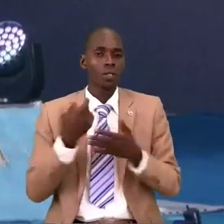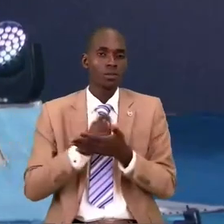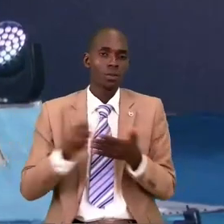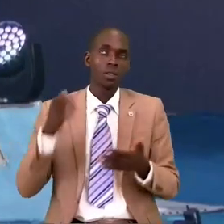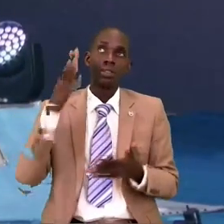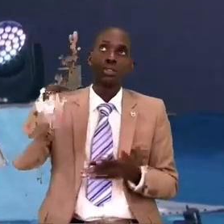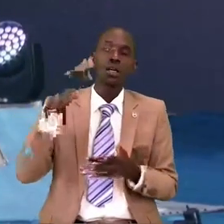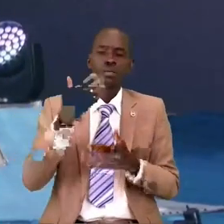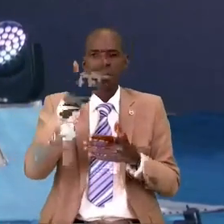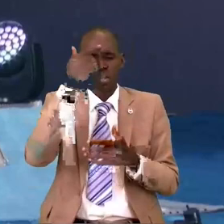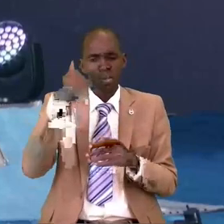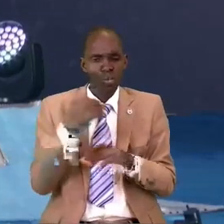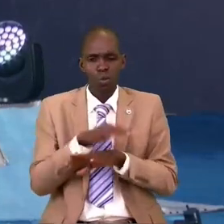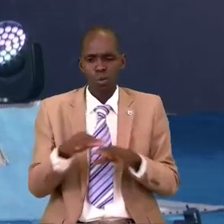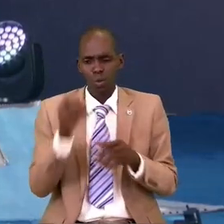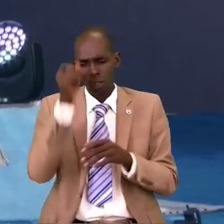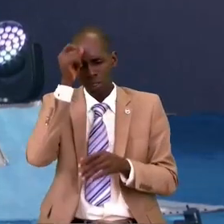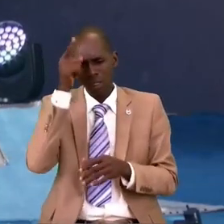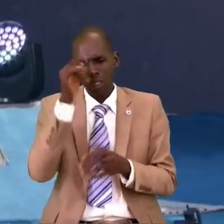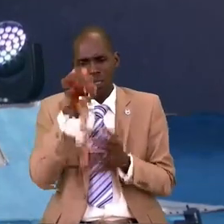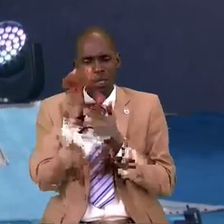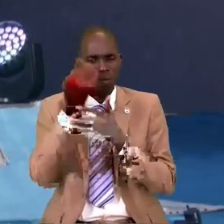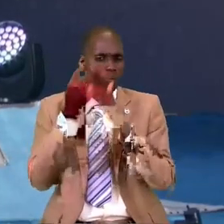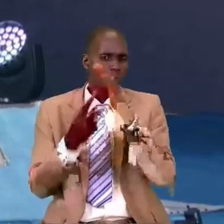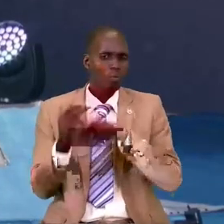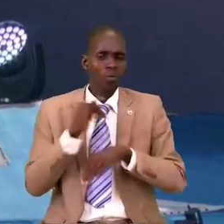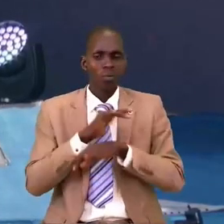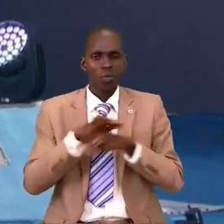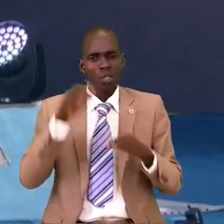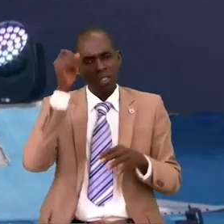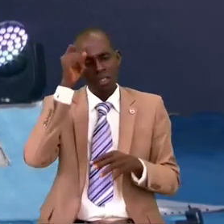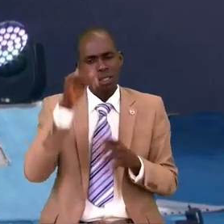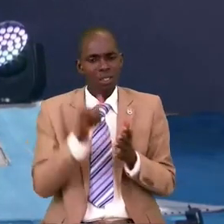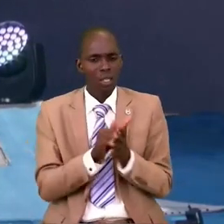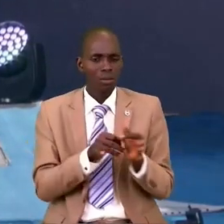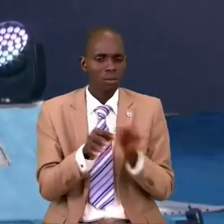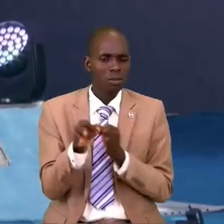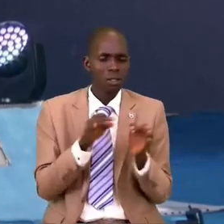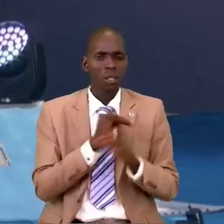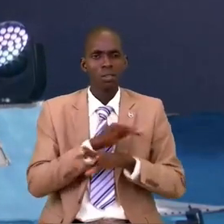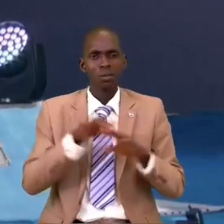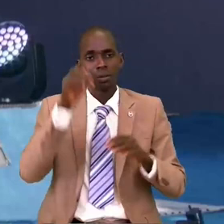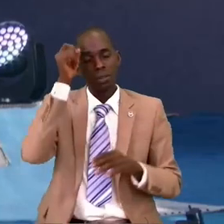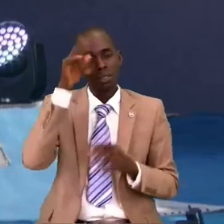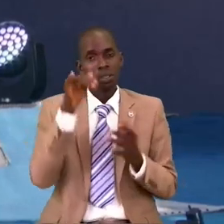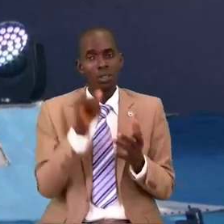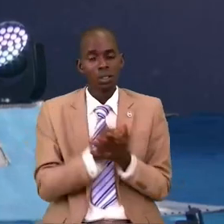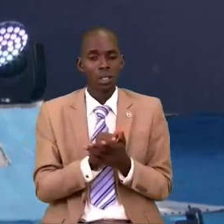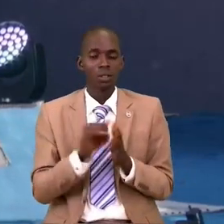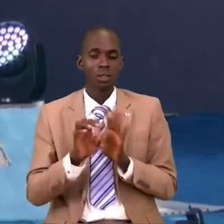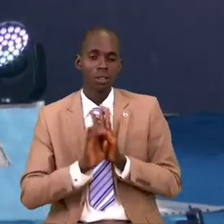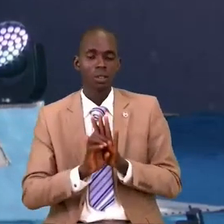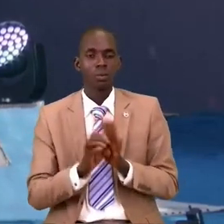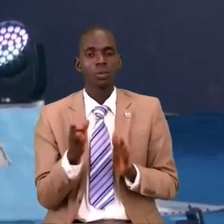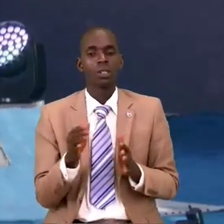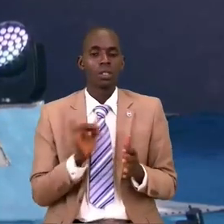prescription, parce que je ne comprends pas ce précepte, je dis, ce n'est pas vrai. Les êtres humains ne peuvent pas